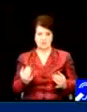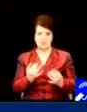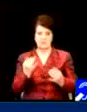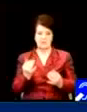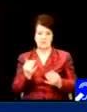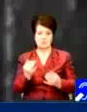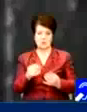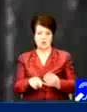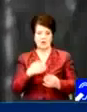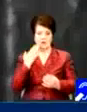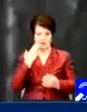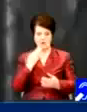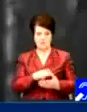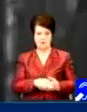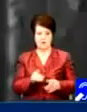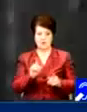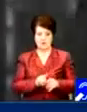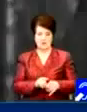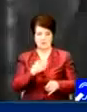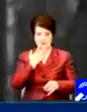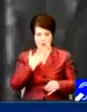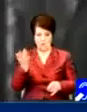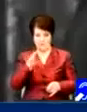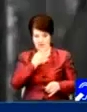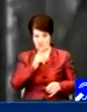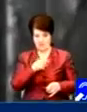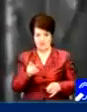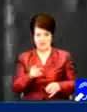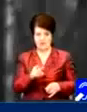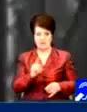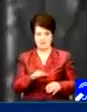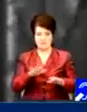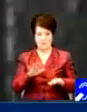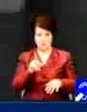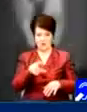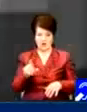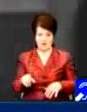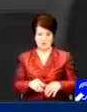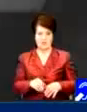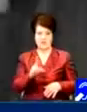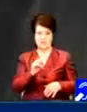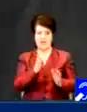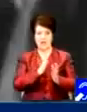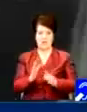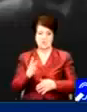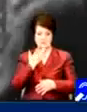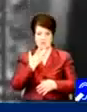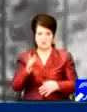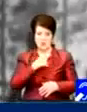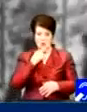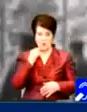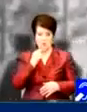regiuni Cernăuți. Astfel, NKVD-ul sovietic decide să testeze loialitatea localnicilor față de regimul sovietic. Rușii